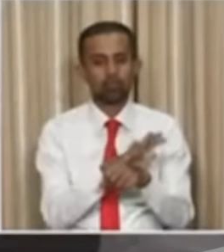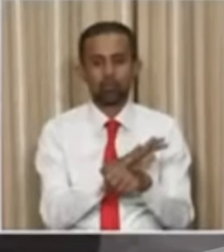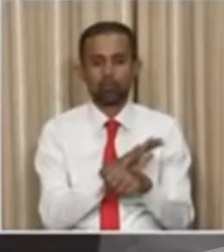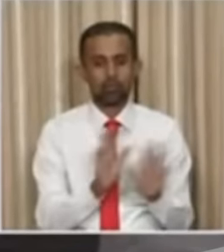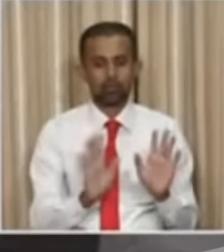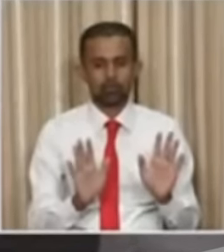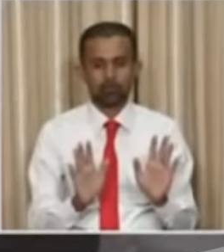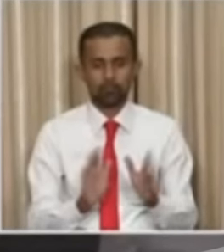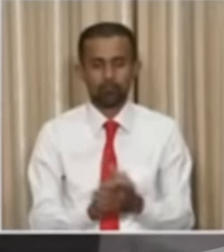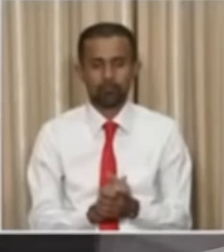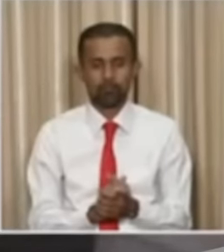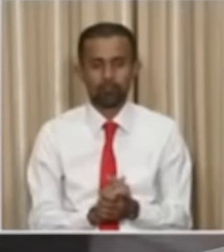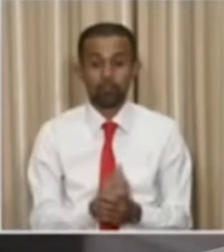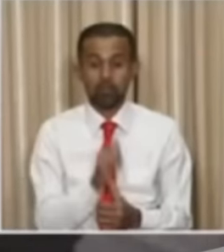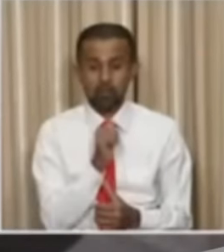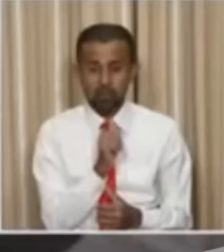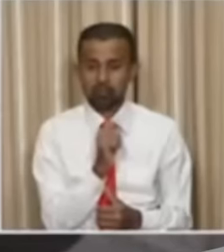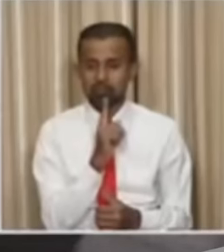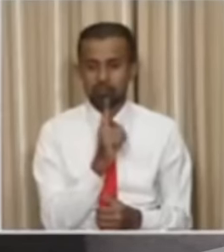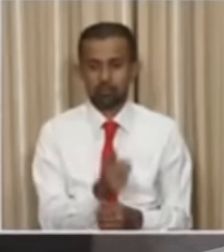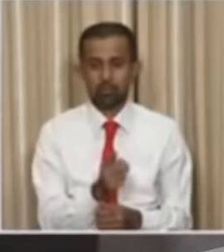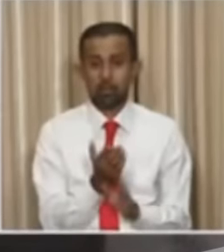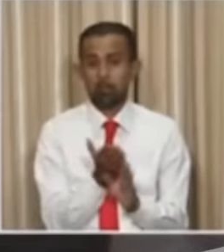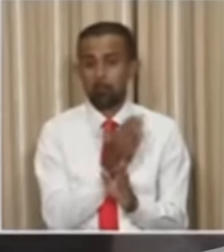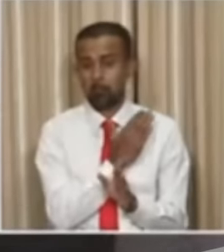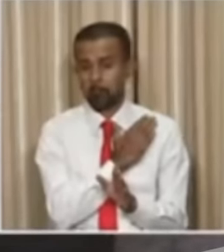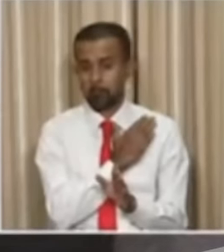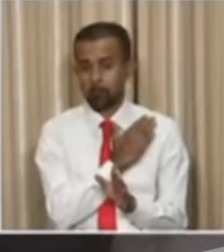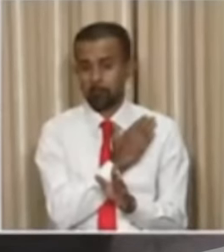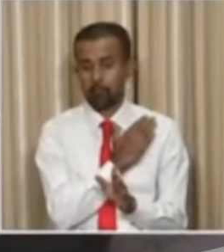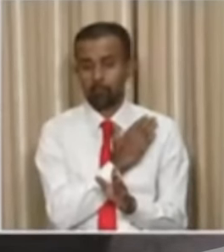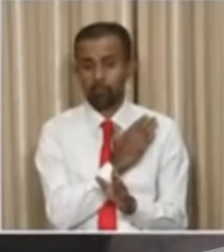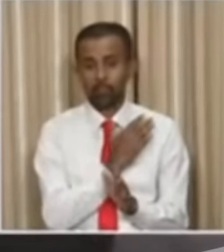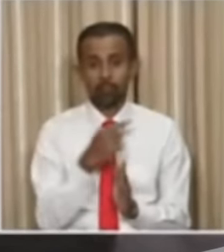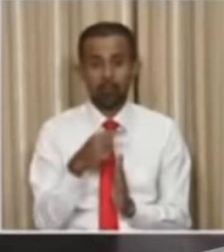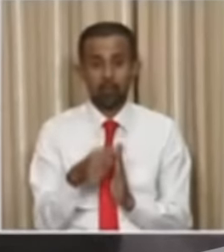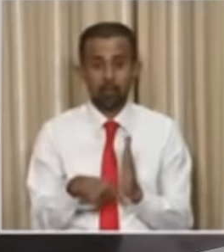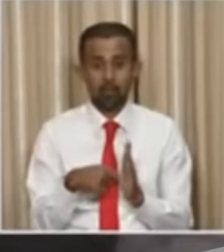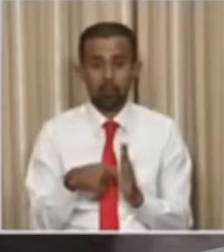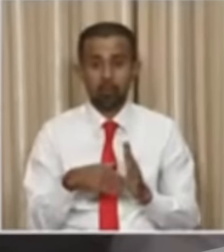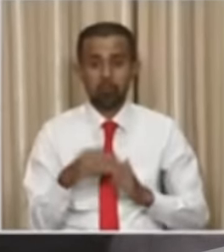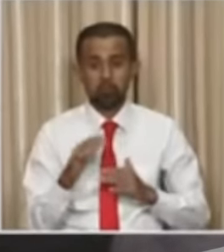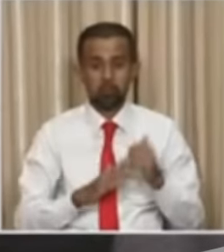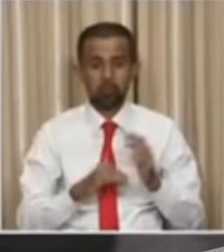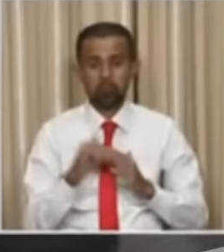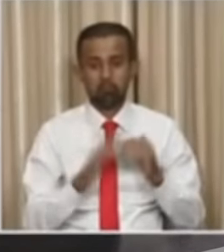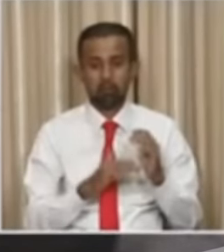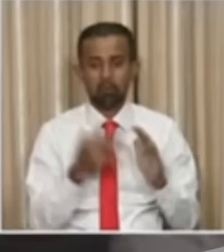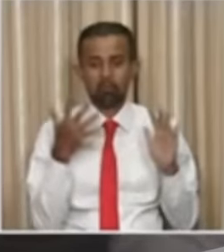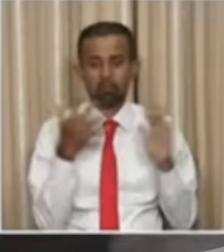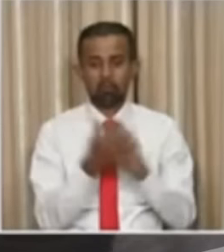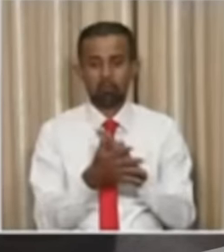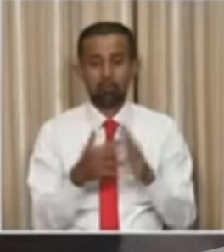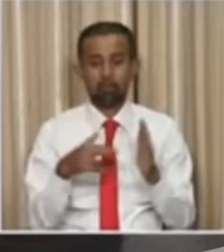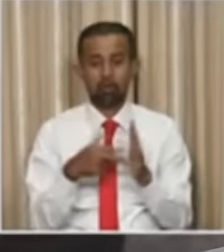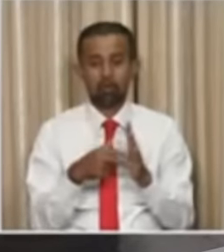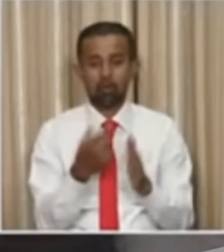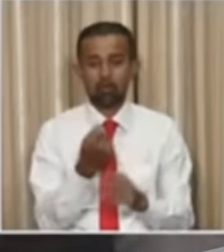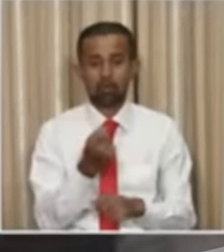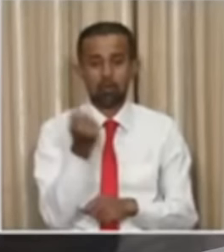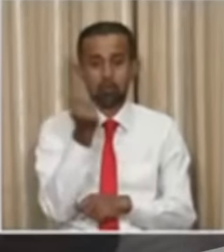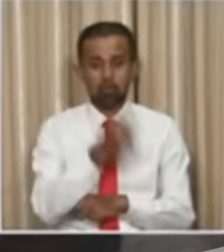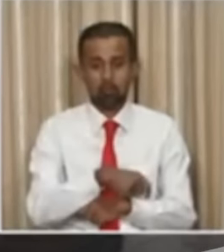නෙමෙයි. ඇත්ත ගත්තොත් පහුගිය කාලේ පුරාවටම අපේ රට අනුගමනය කරපු වැරදි ආර්ථික